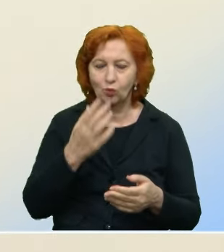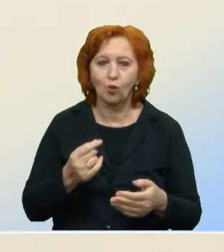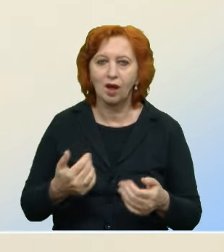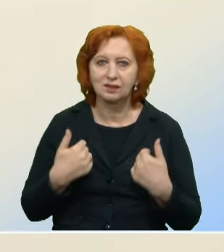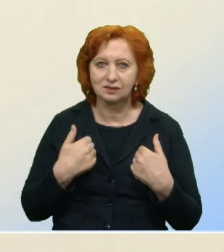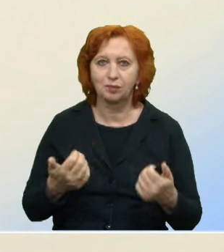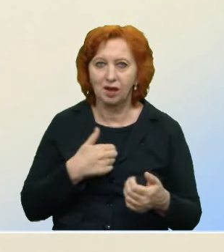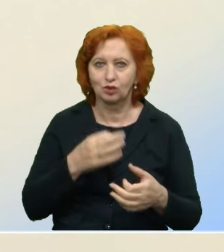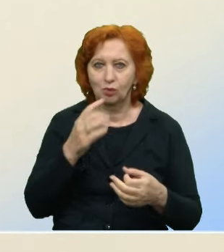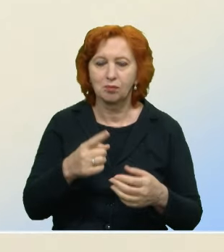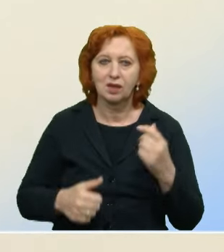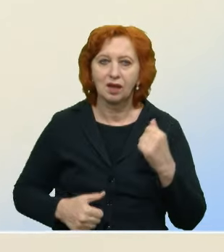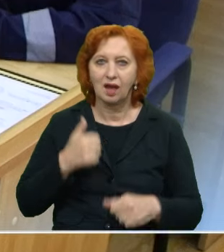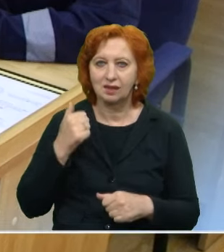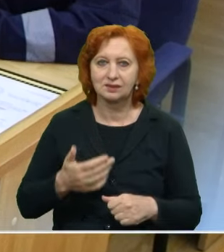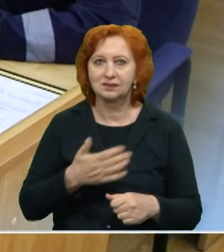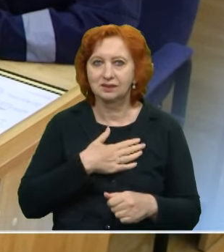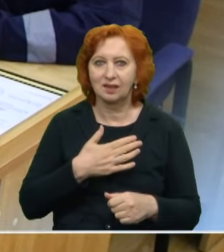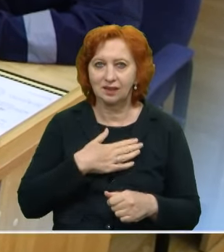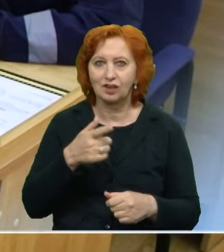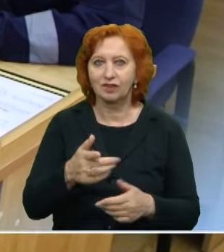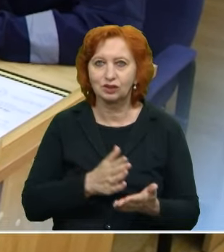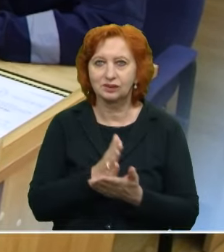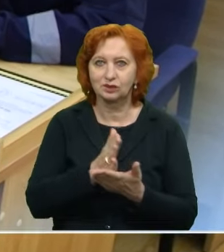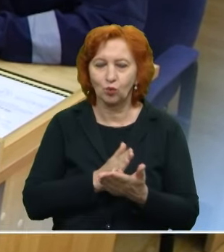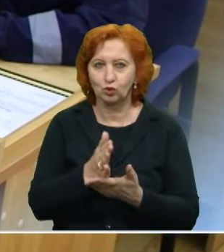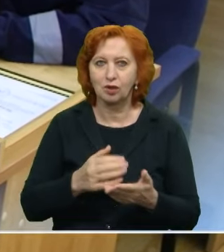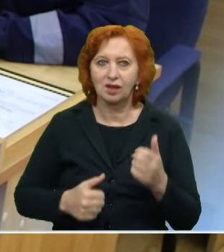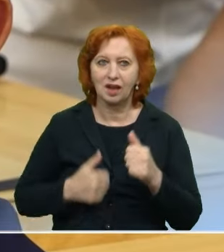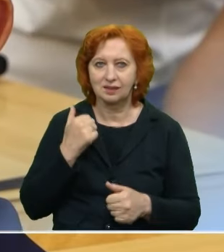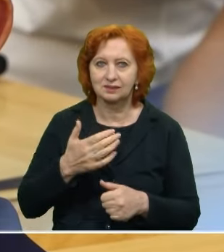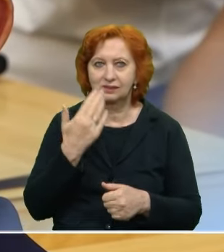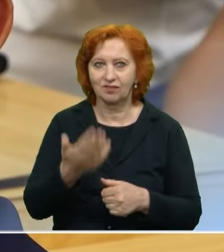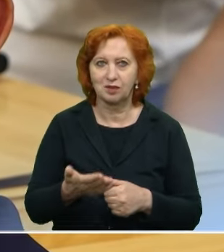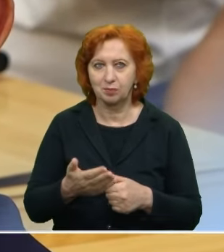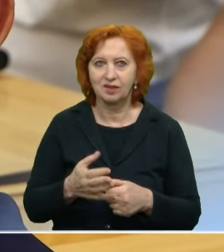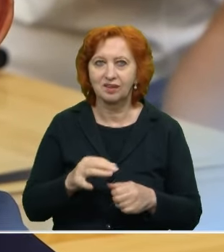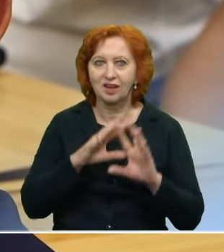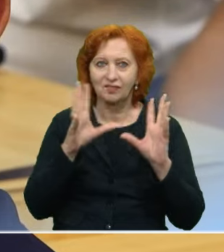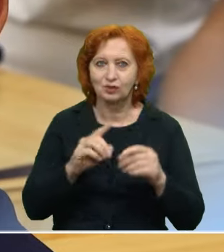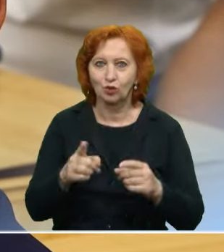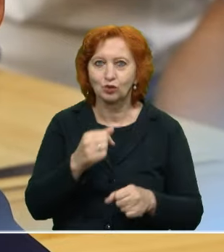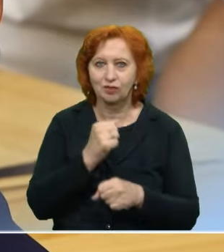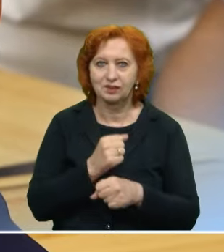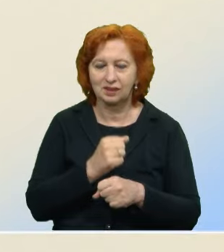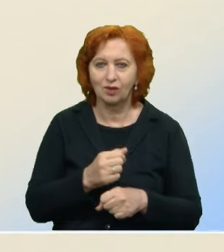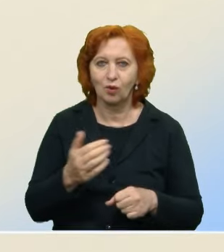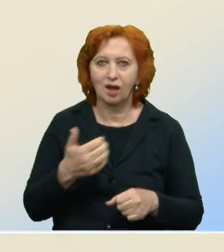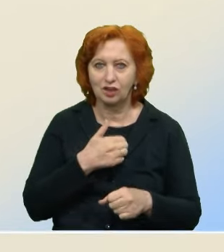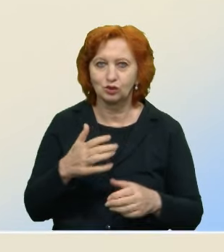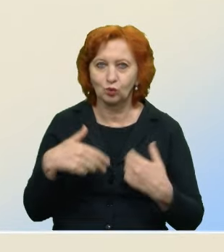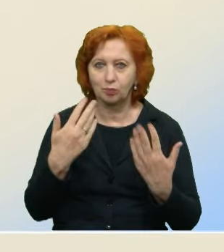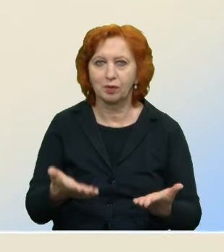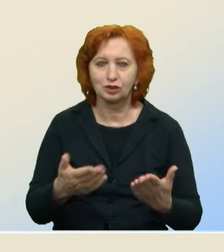сказать, что мы гордимся нашей поисково-спасательной службой, гордимся вами и все, что вы делаете. Хочу в этот